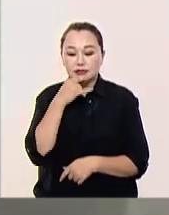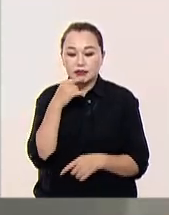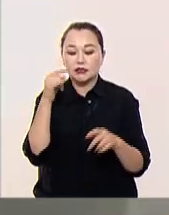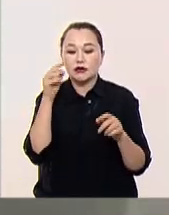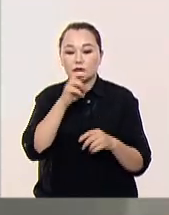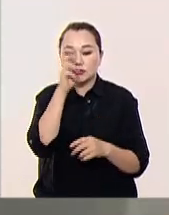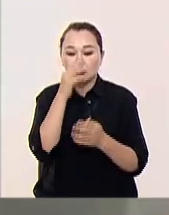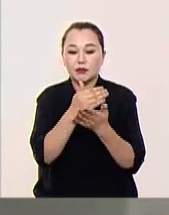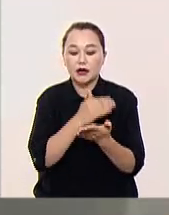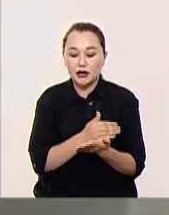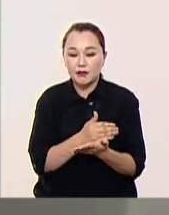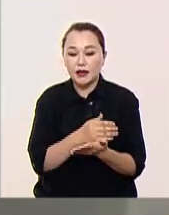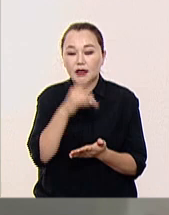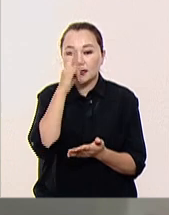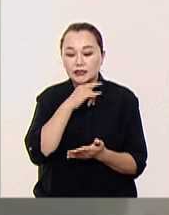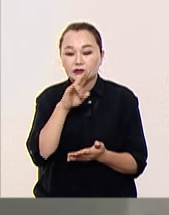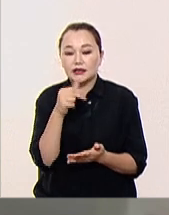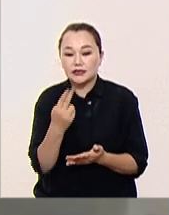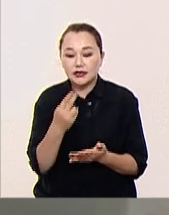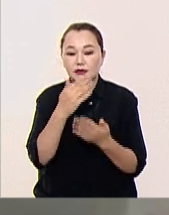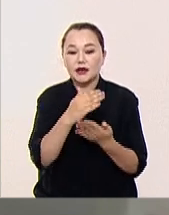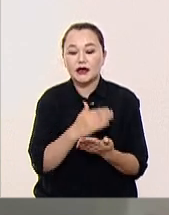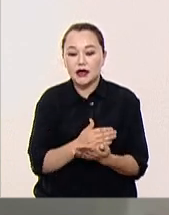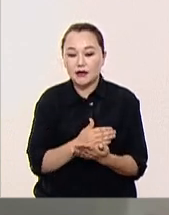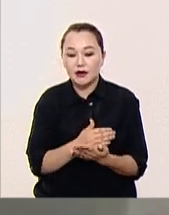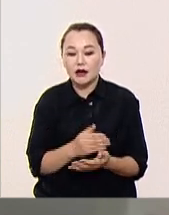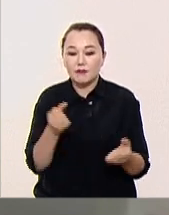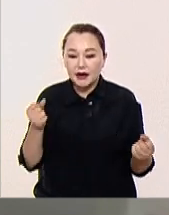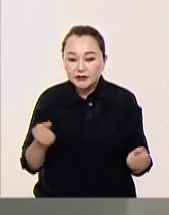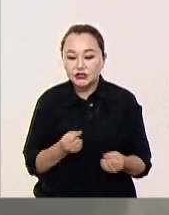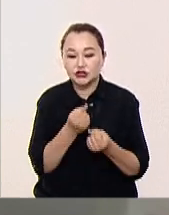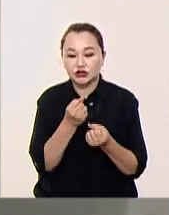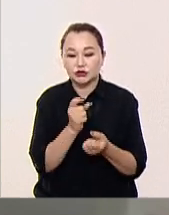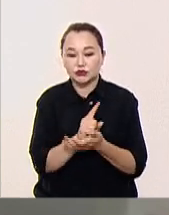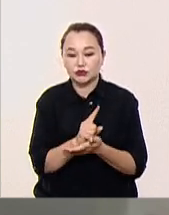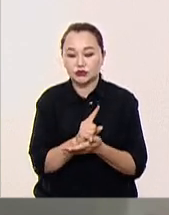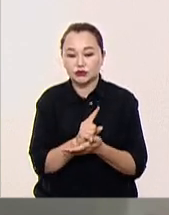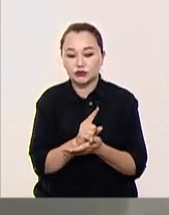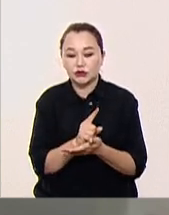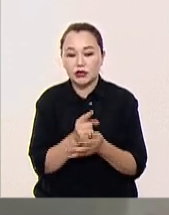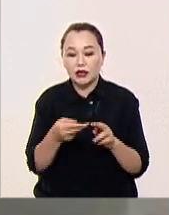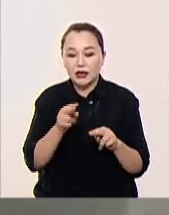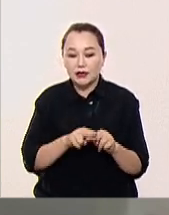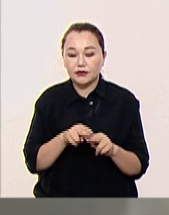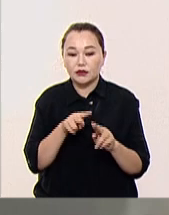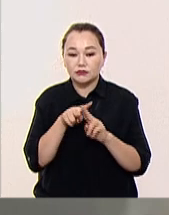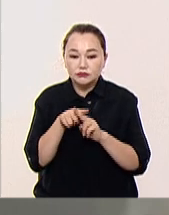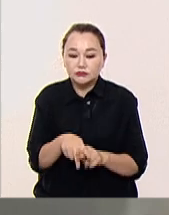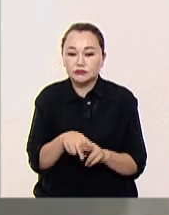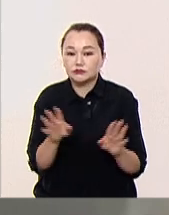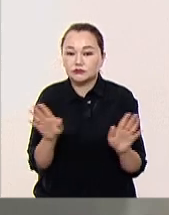мемлекеттік бағдарламасын, Қазақ мемлекетінің ұлттық бағдарламасын қолдау керек. Бұл мәжбүрлі түрде емес.